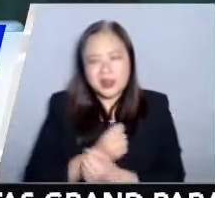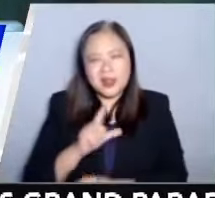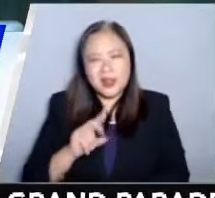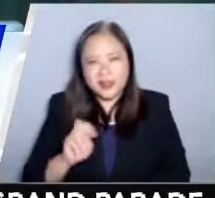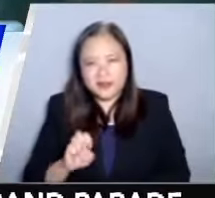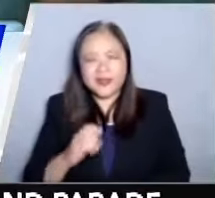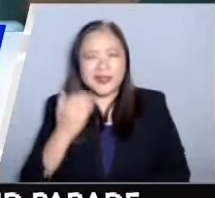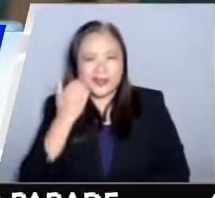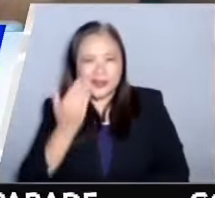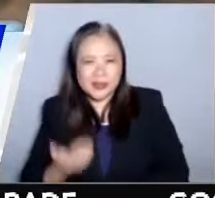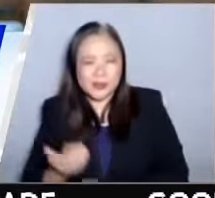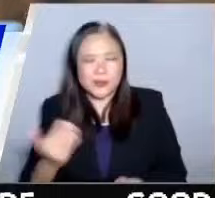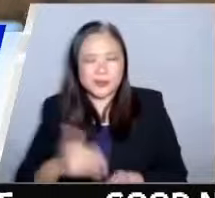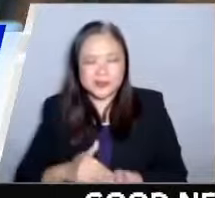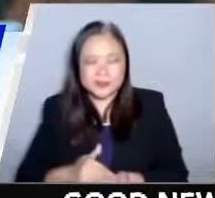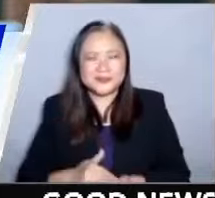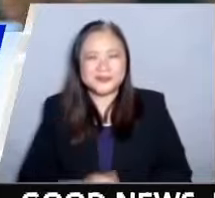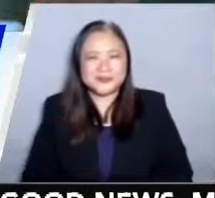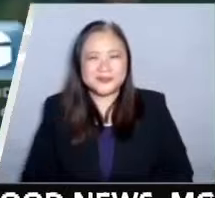Rider.